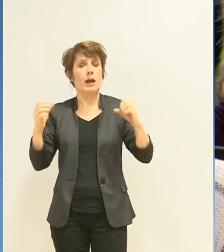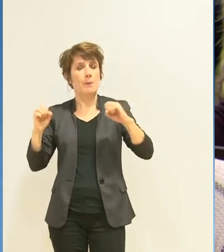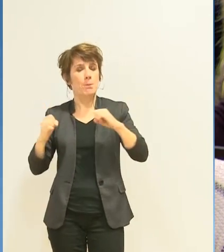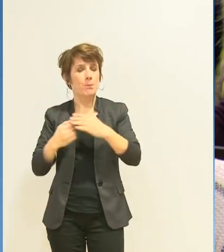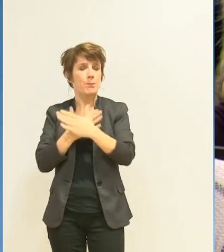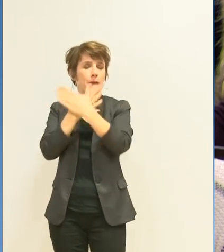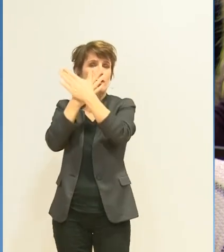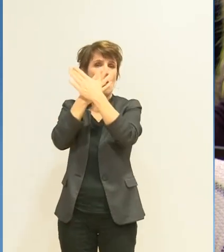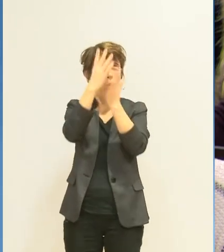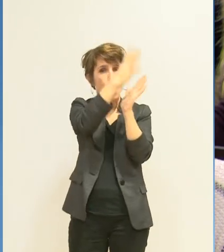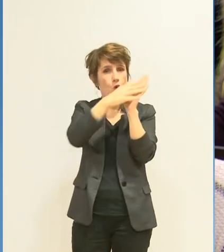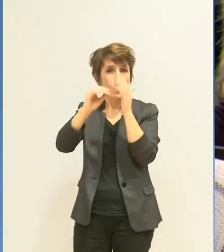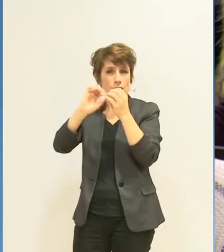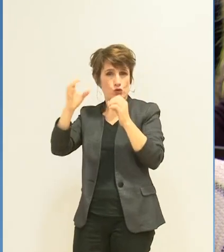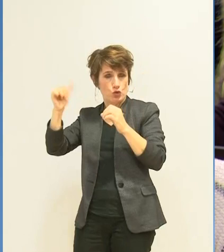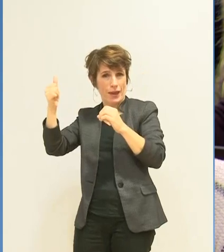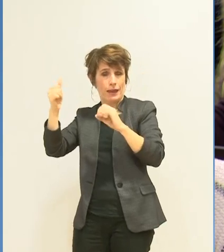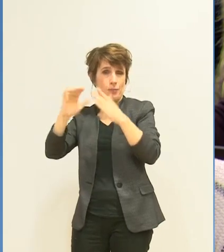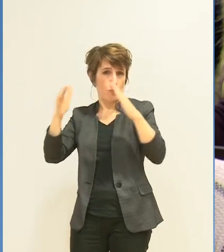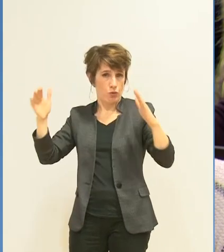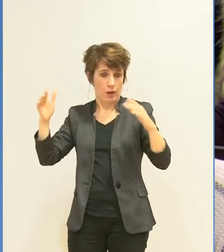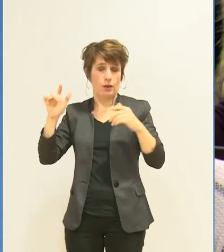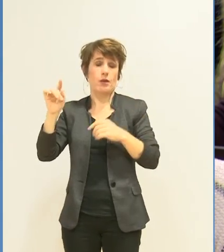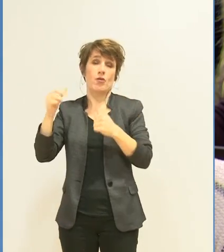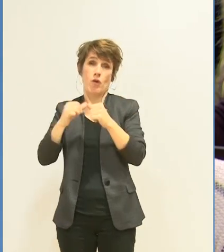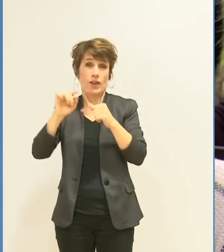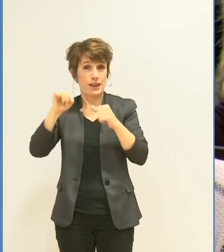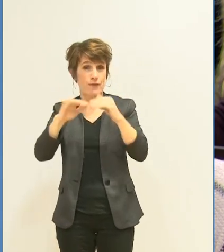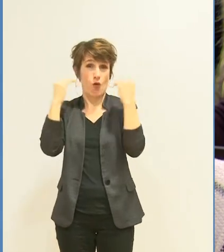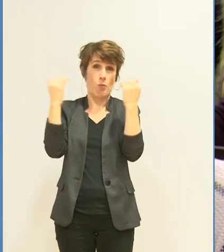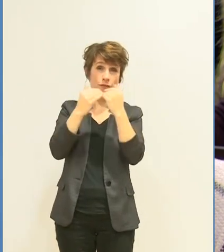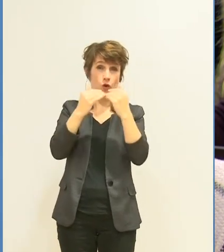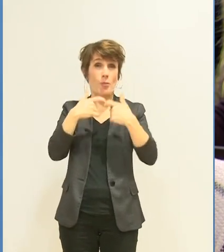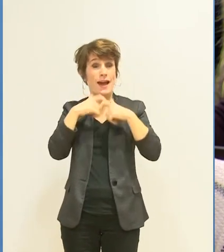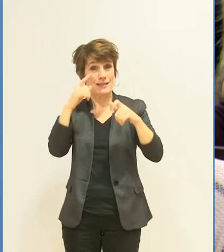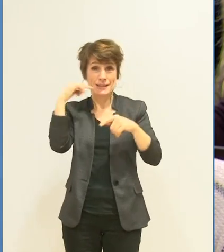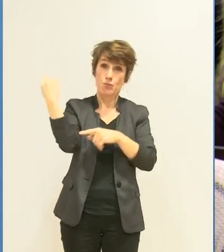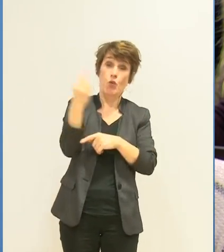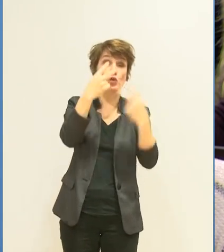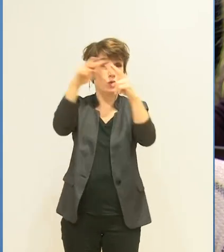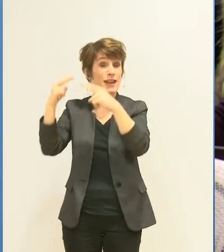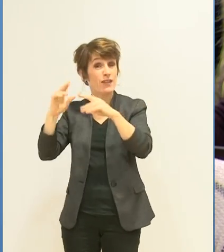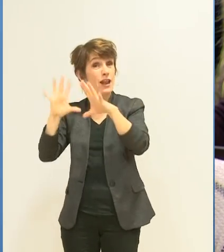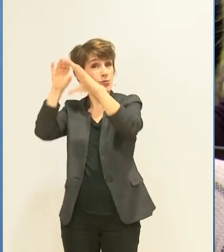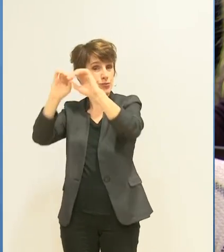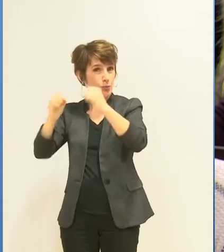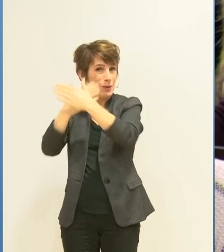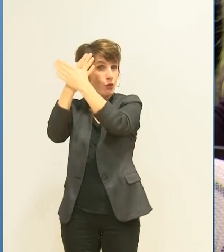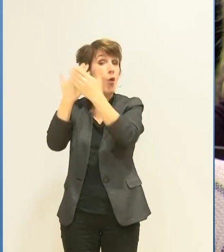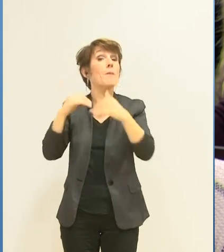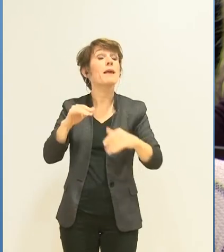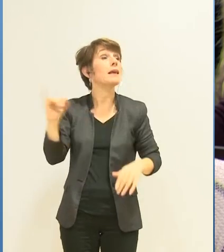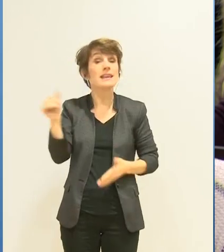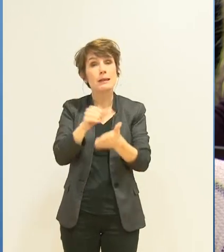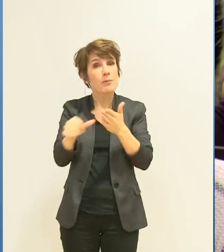numo tech la plateforme doit devenir accessibles à toutes les communes de la métro le problème c'est les financements grenoble va t'elle financer